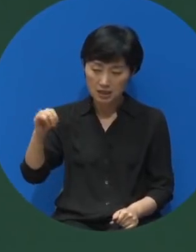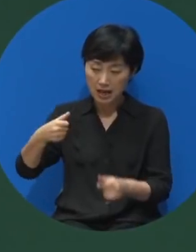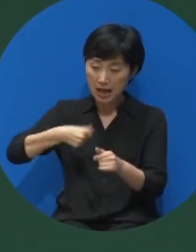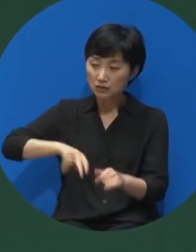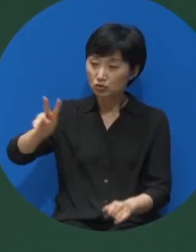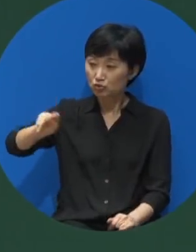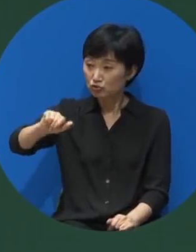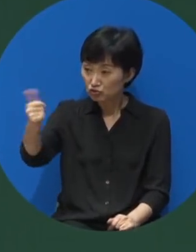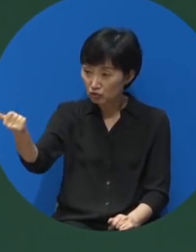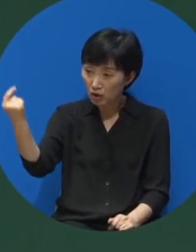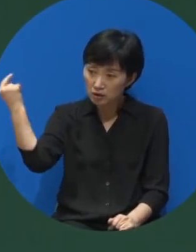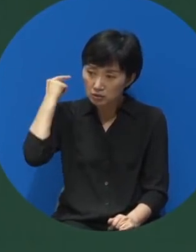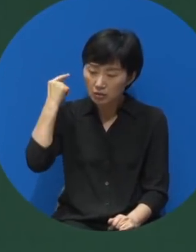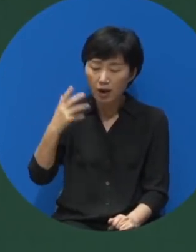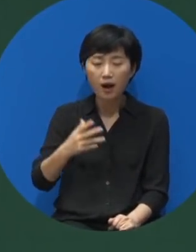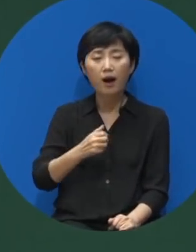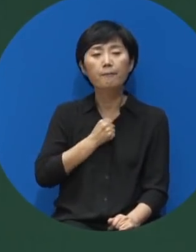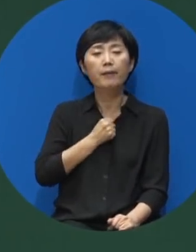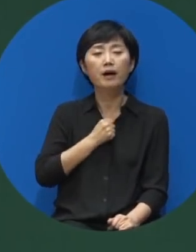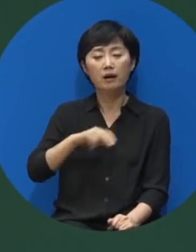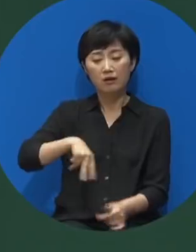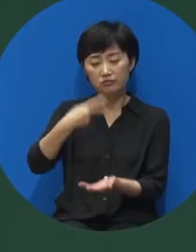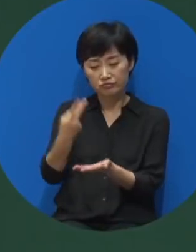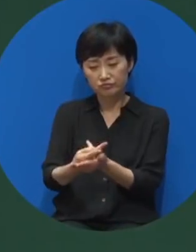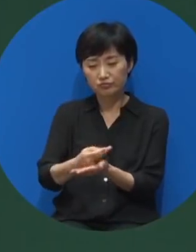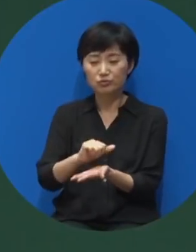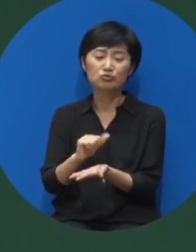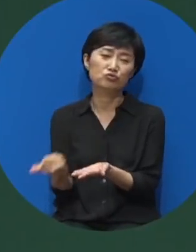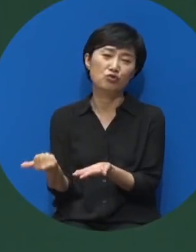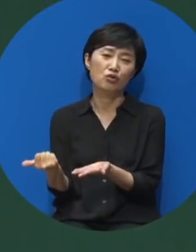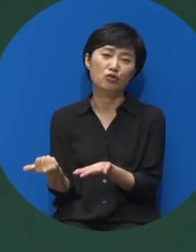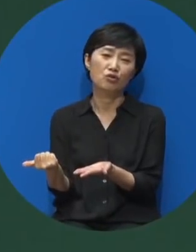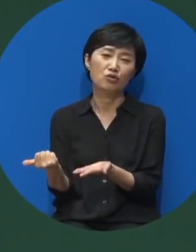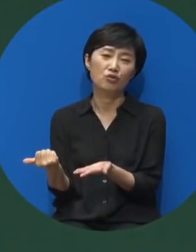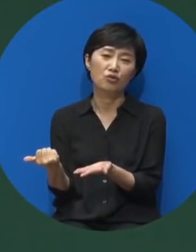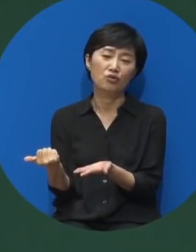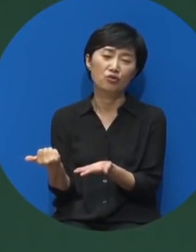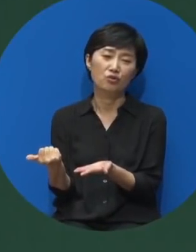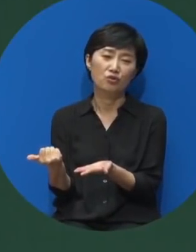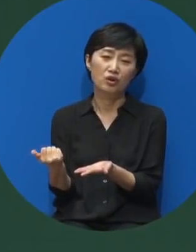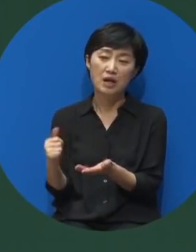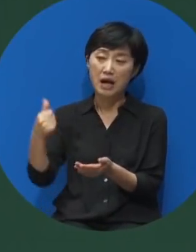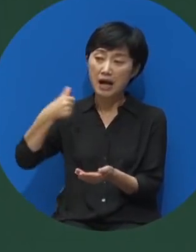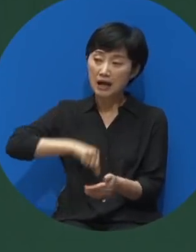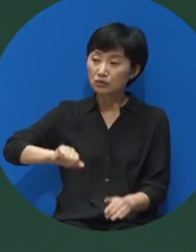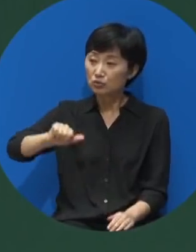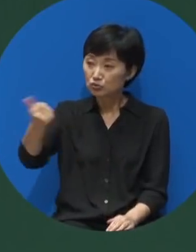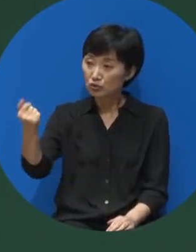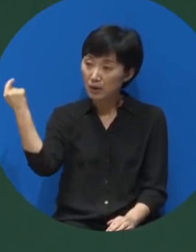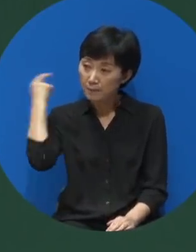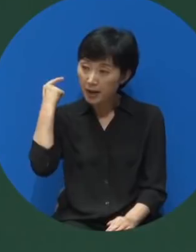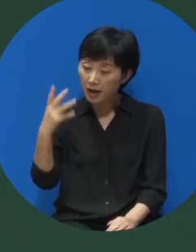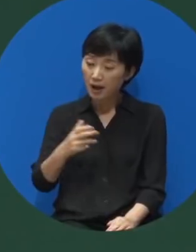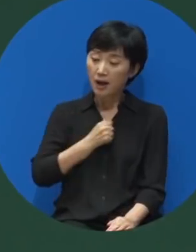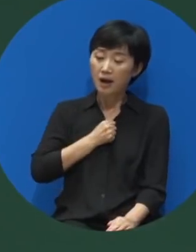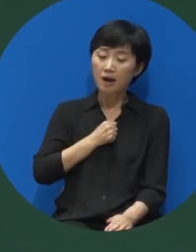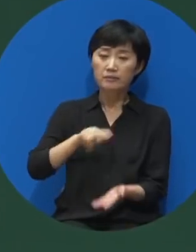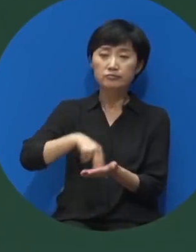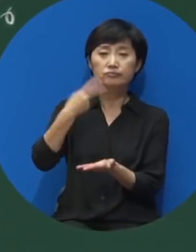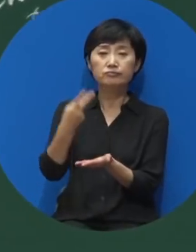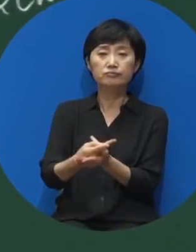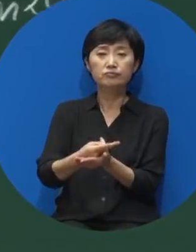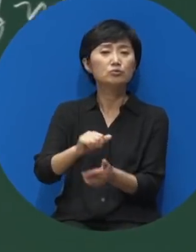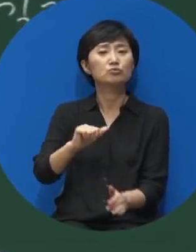거예요. 听到这个消息，以利也死亡。 엘리는 그냥 사망한 게 아니고 소리 듣고 충격받아서 넘어져서 죽었어요.